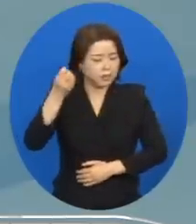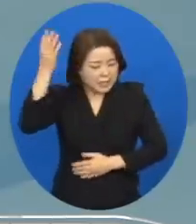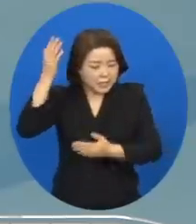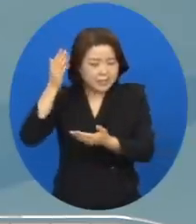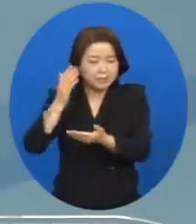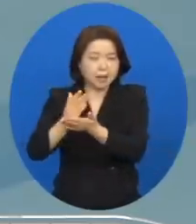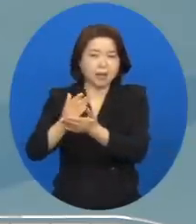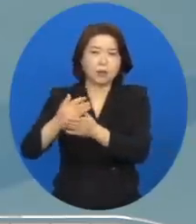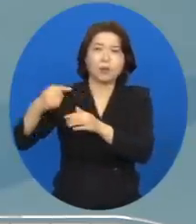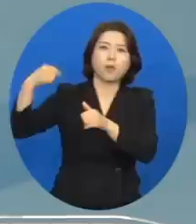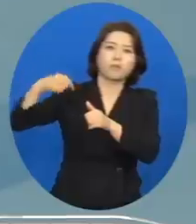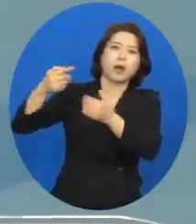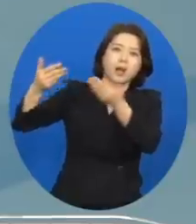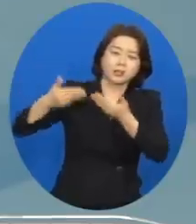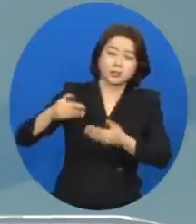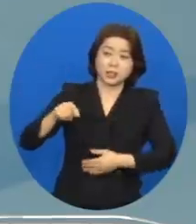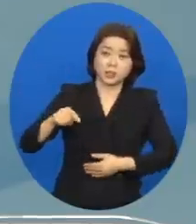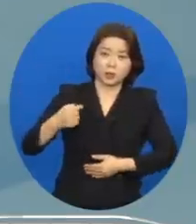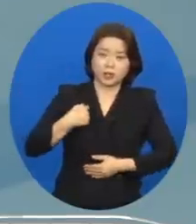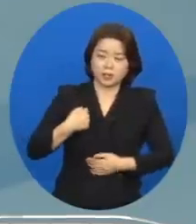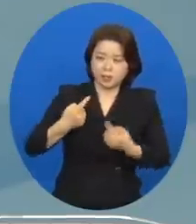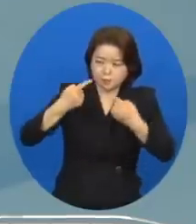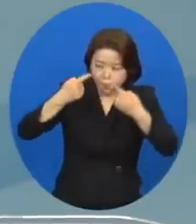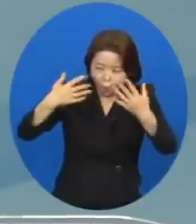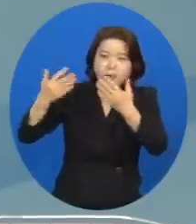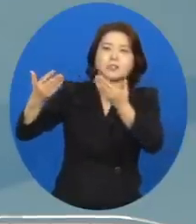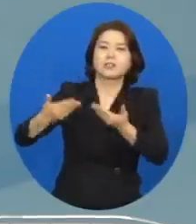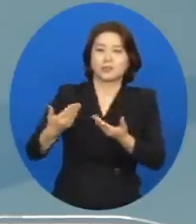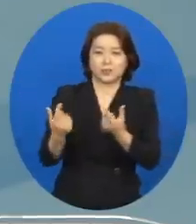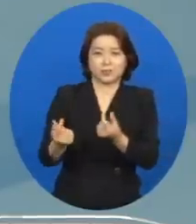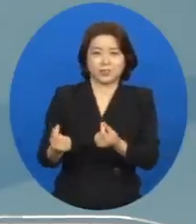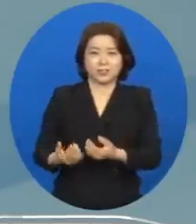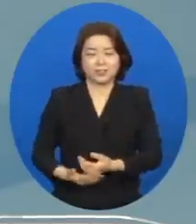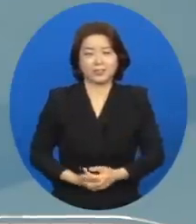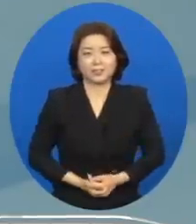하는 교훈을 그날 저에게 너무나 선명히 주셨어요.